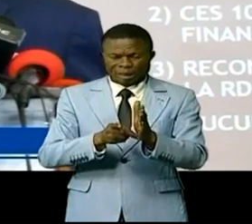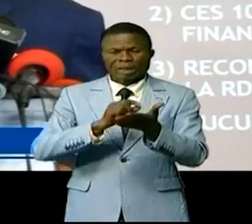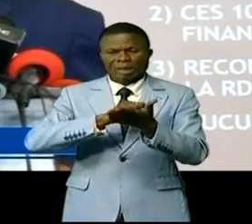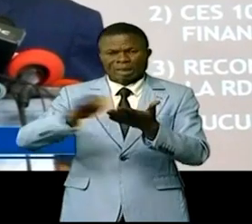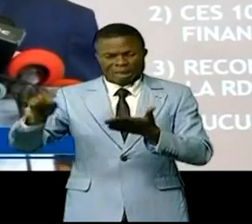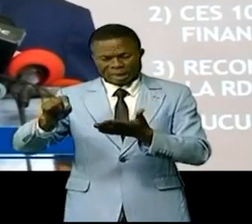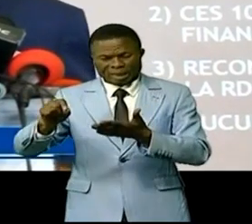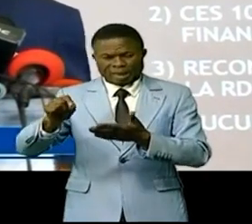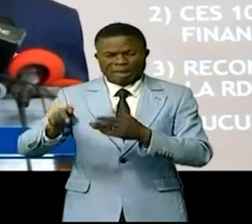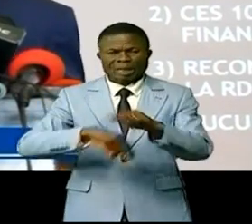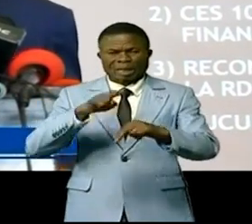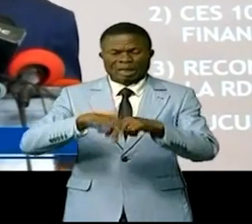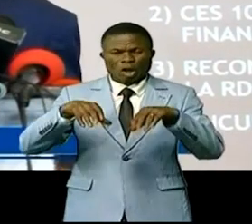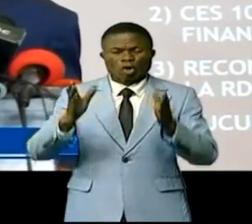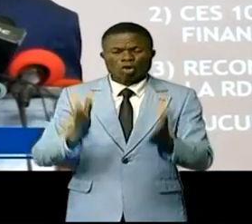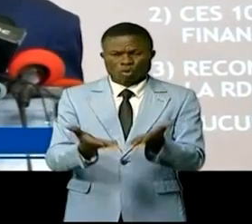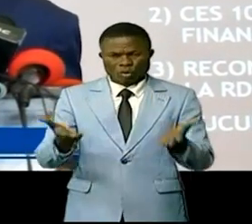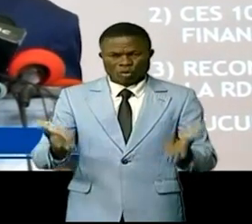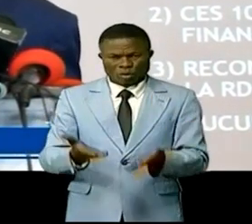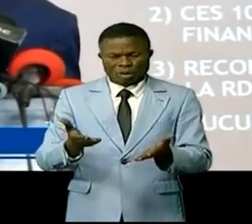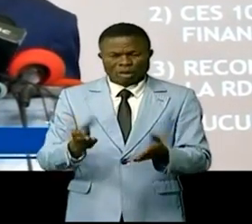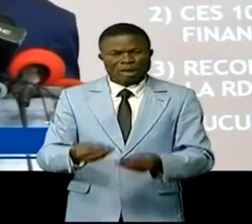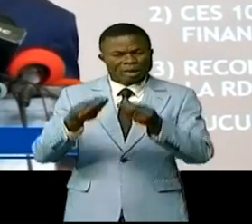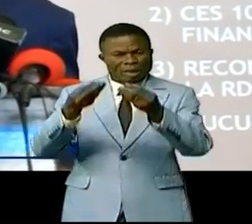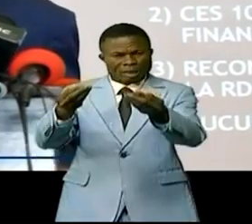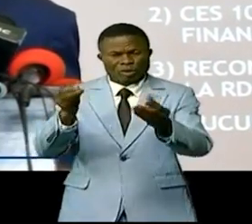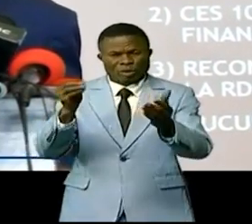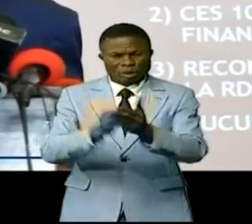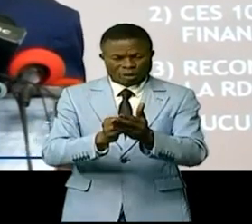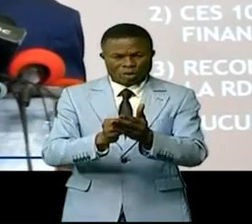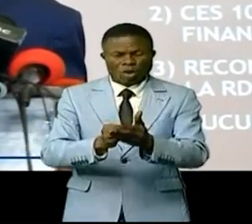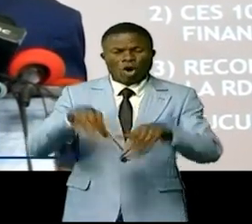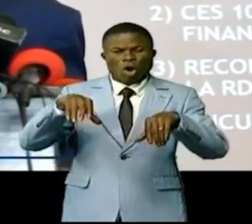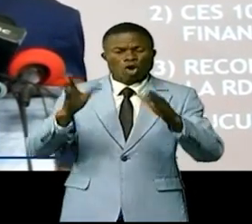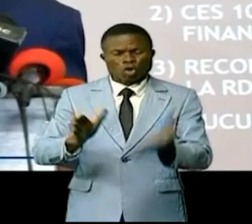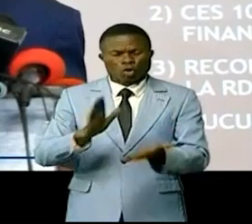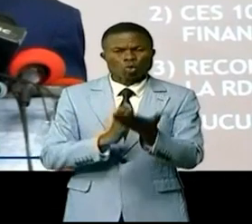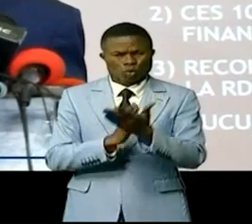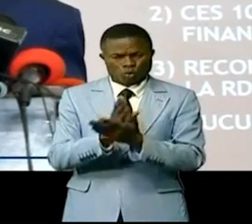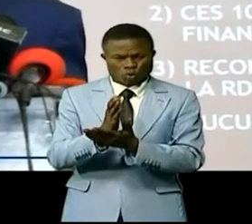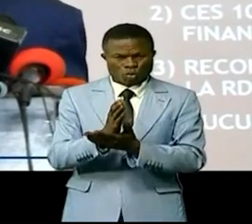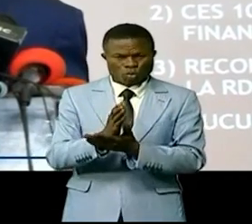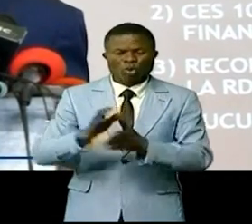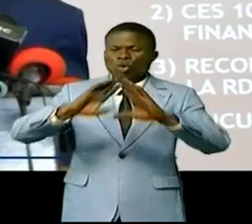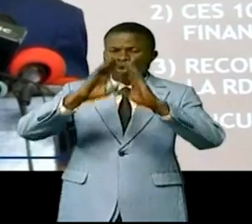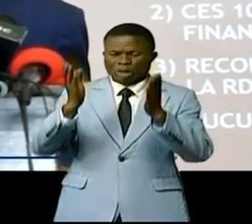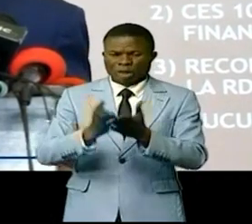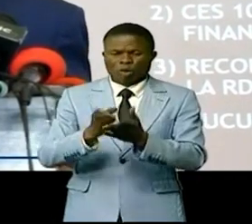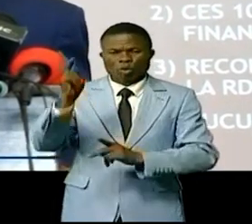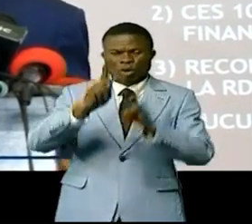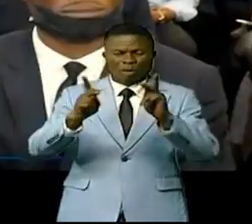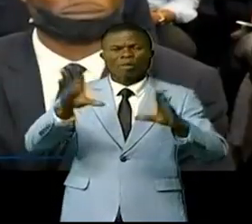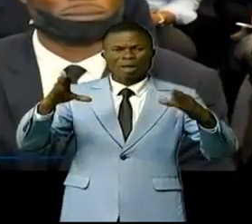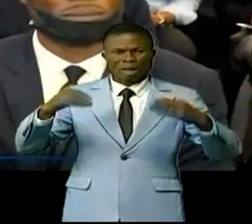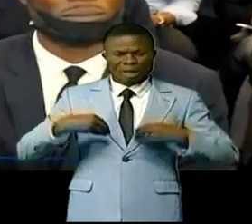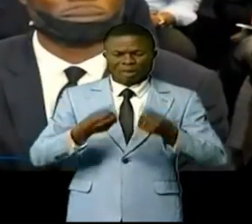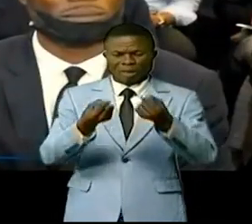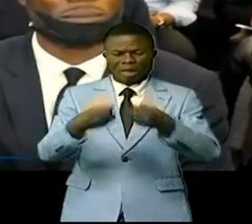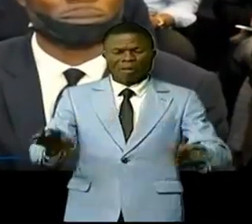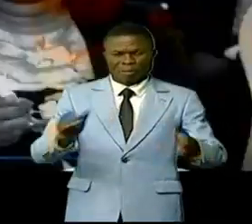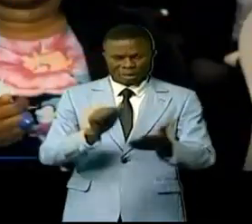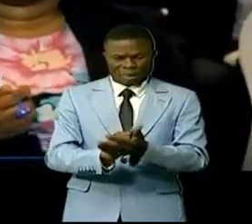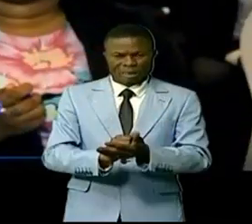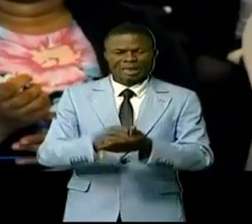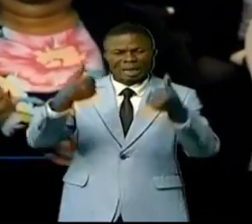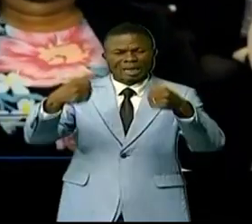nationalité congolaise d'origine qui redonnerait la nationalité congolaise à tous les compatriotes qui l'ont perdue. Point n'est